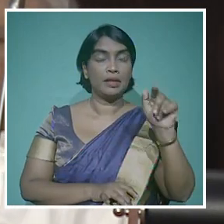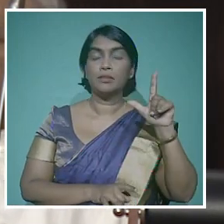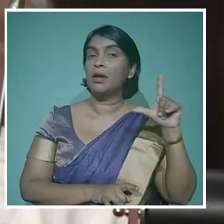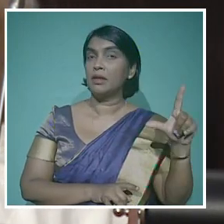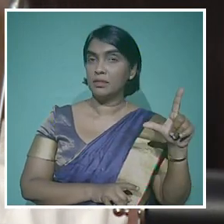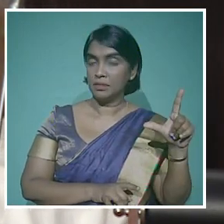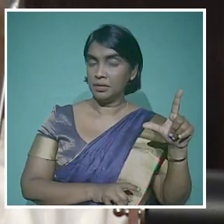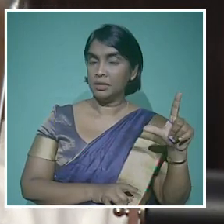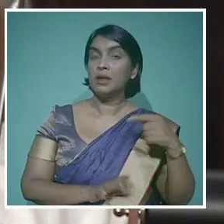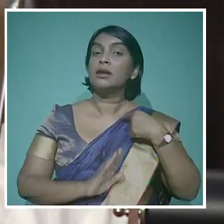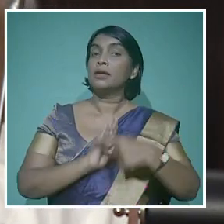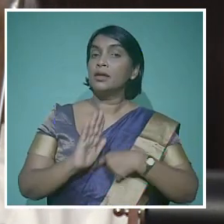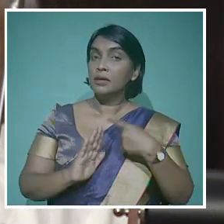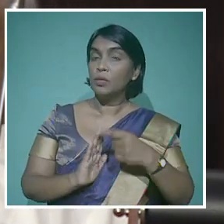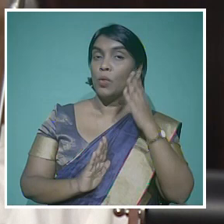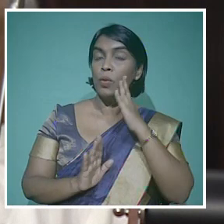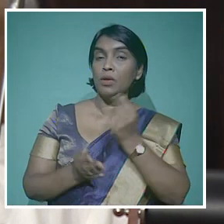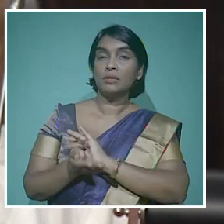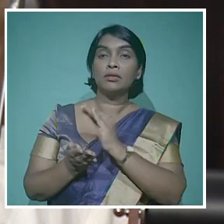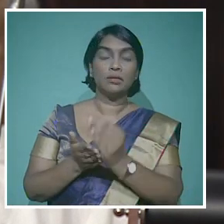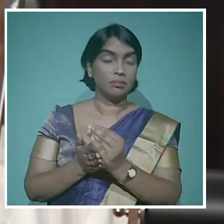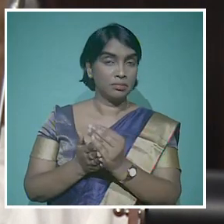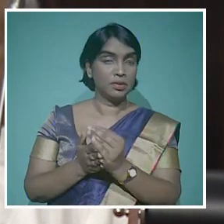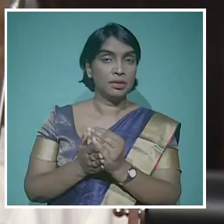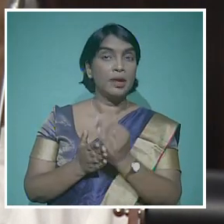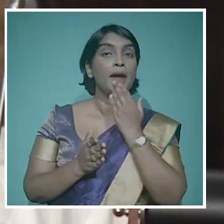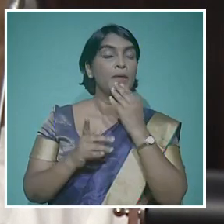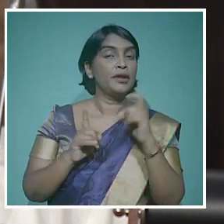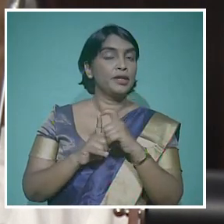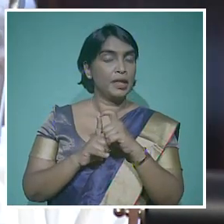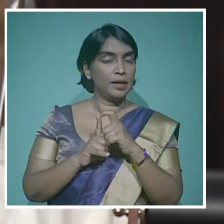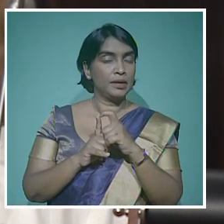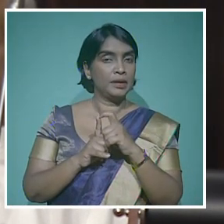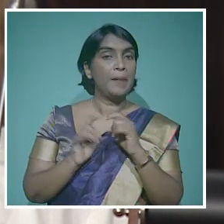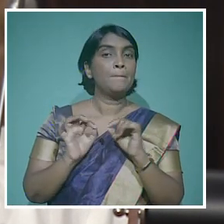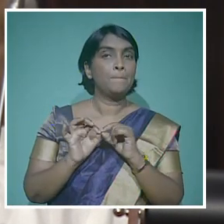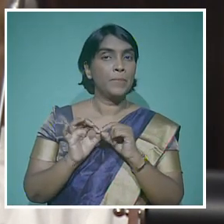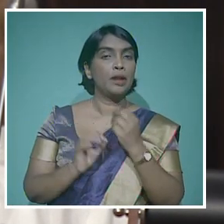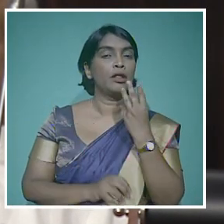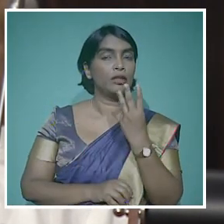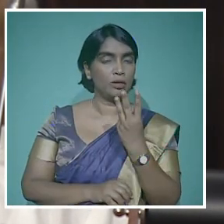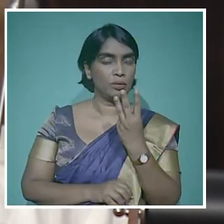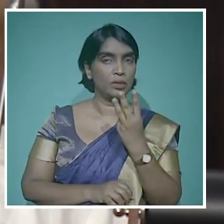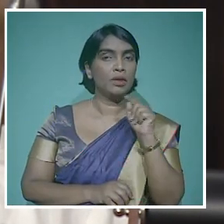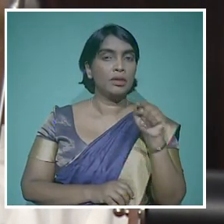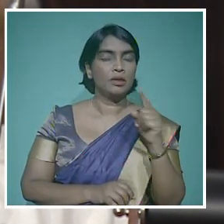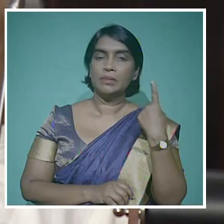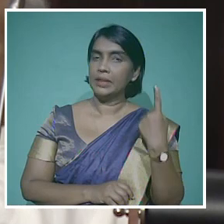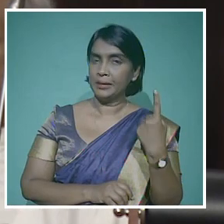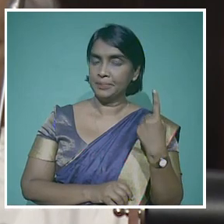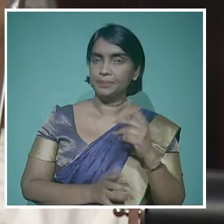109.7. ශ්‍රී ලංකාවේ විදේශ සංචිත ප්‍රමාණය ඇමරිකන් ඩොලර් බිලියන